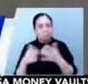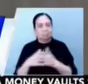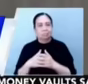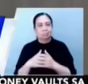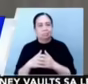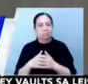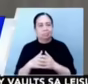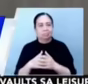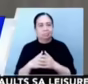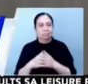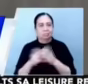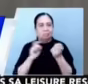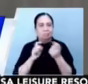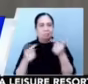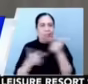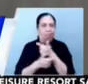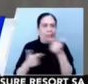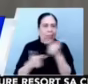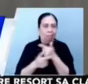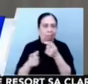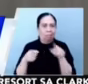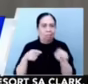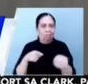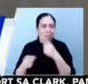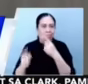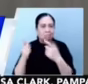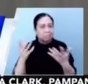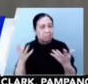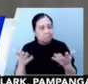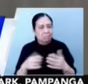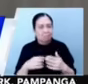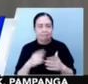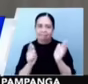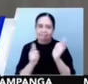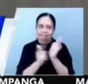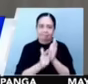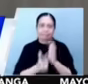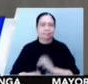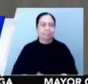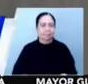ginawang cartoon o ano, di ba? Yan ang mga bawal, no?